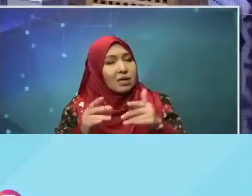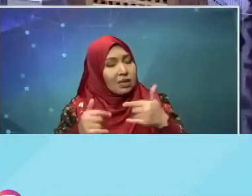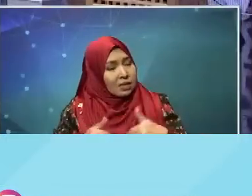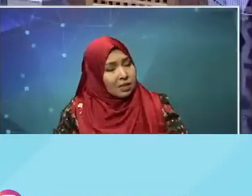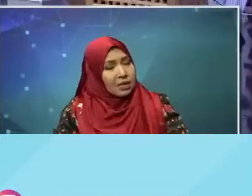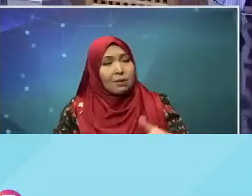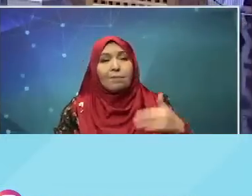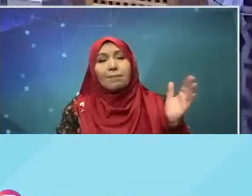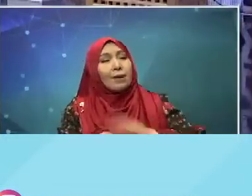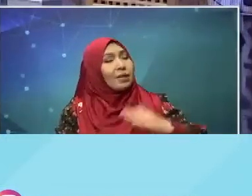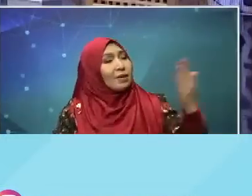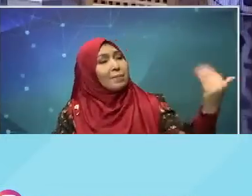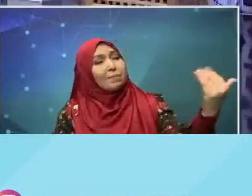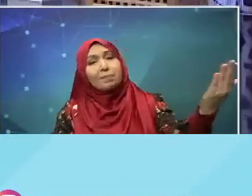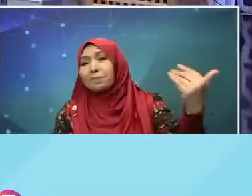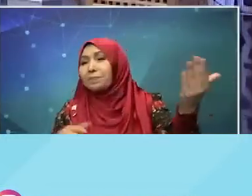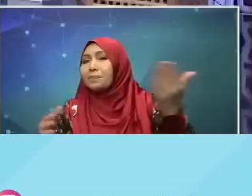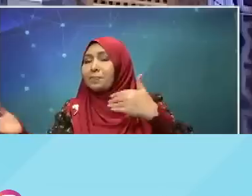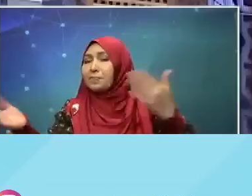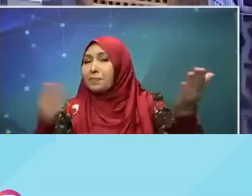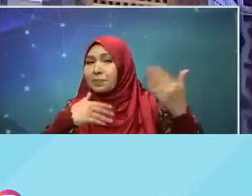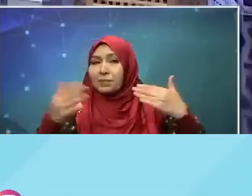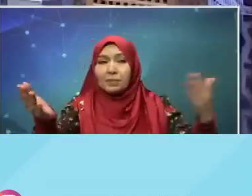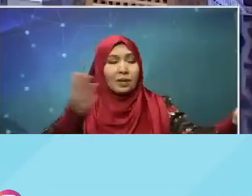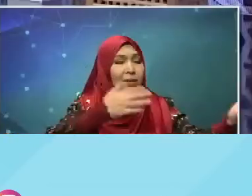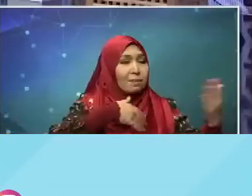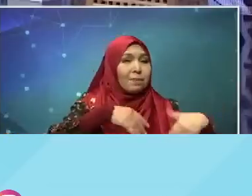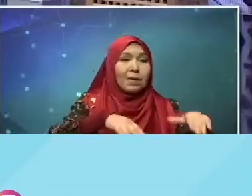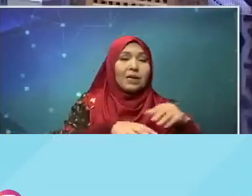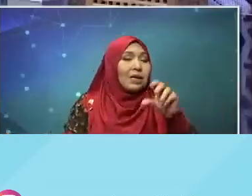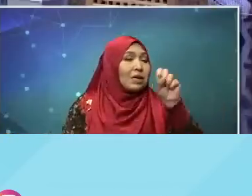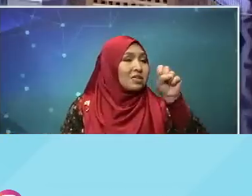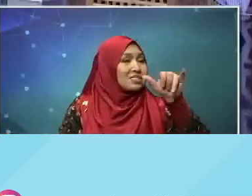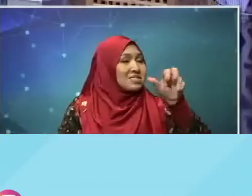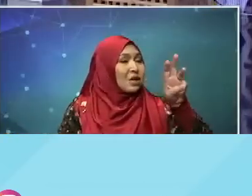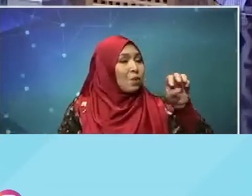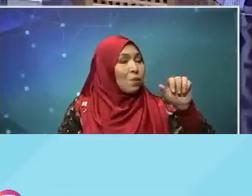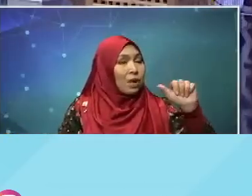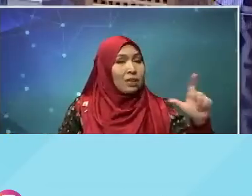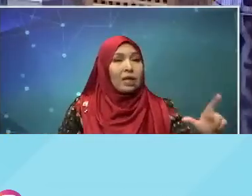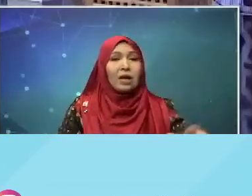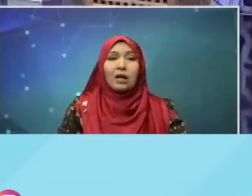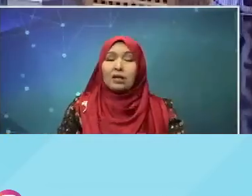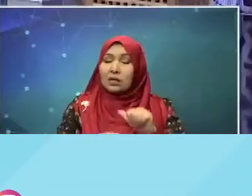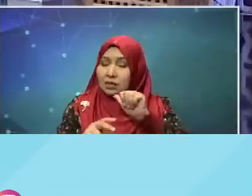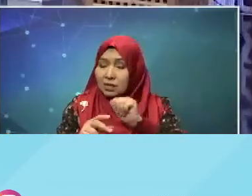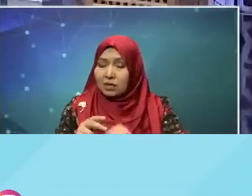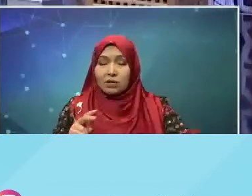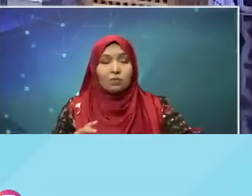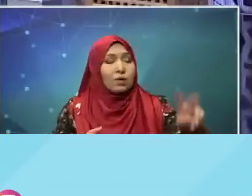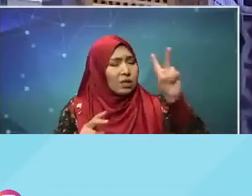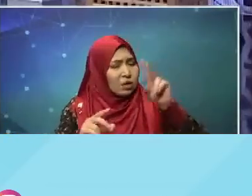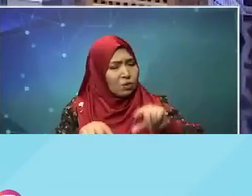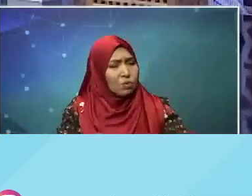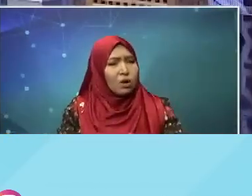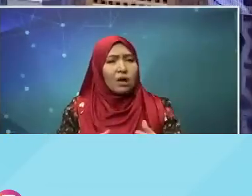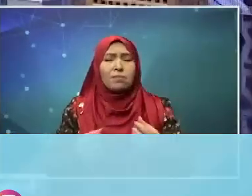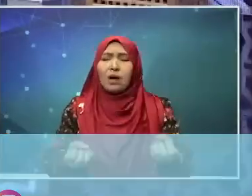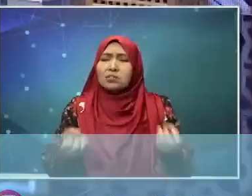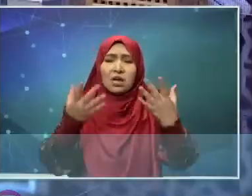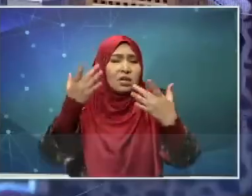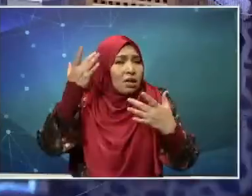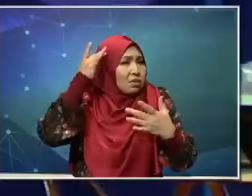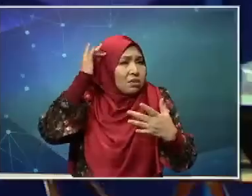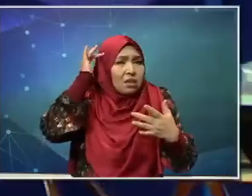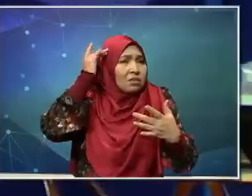rata-rata kan kalau keteken boleh teruskan ya pedes awal yang kedua ini padi sawah yang ketiga seterusnya mendalami Quran saya selama Ya enggak tahu